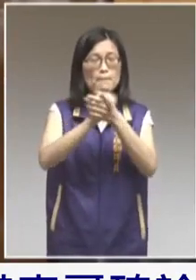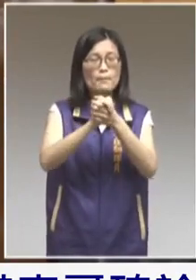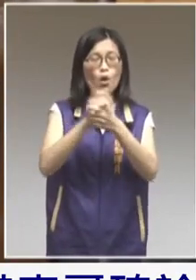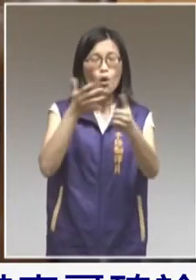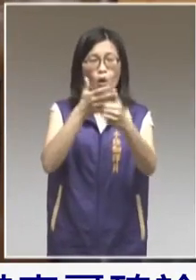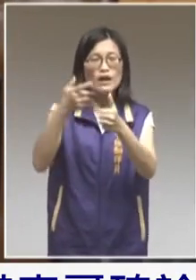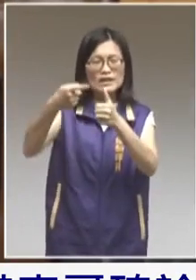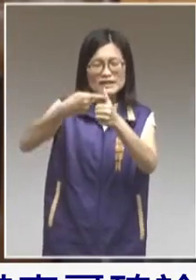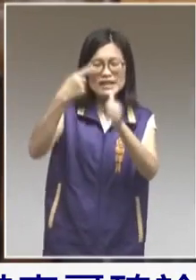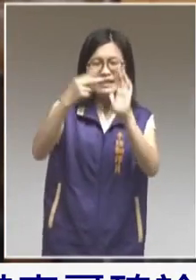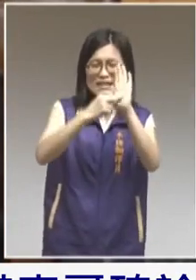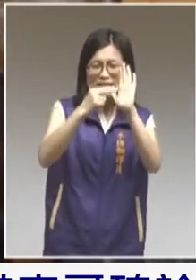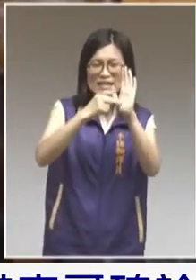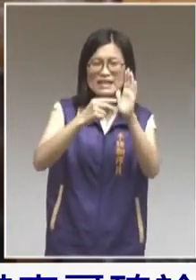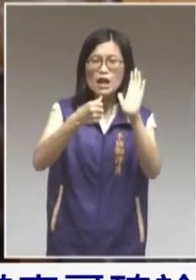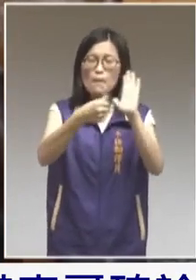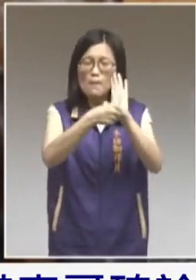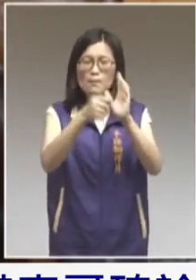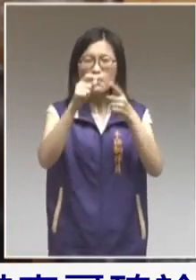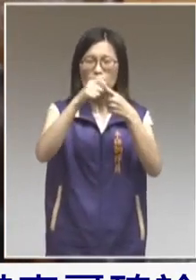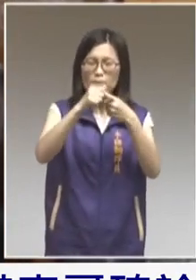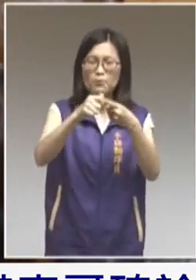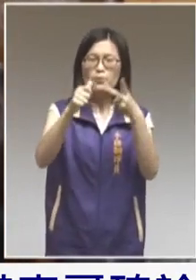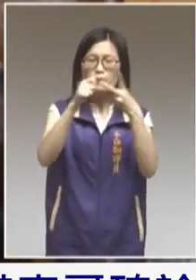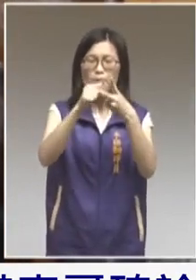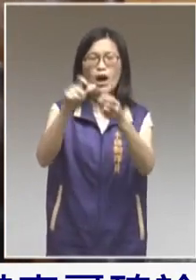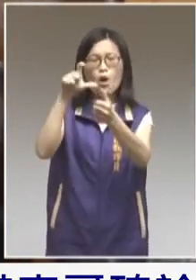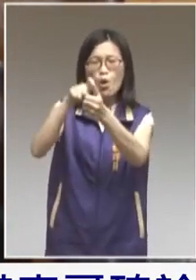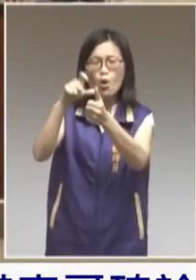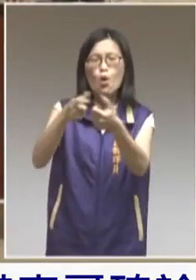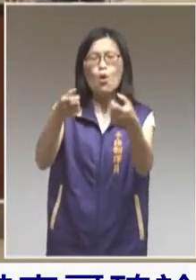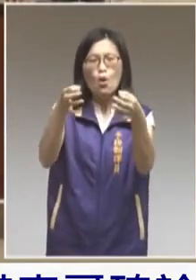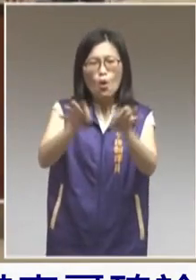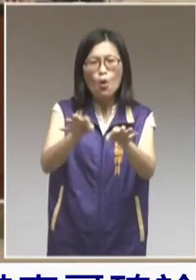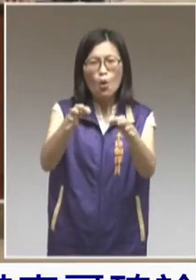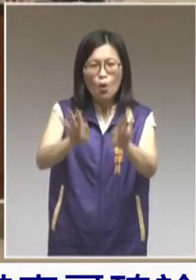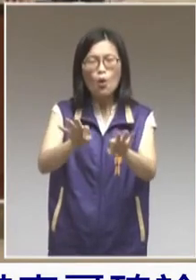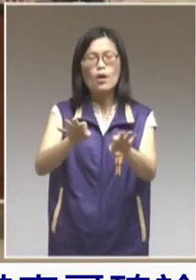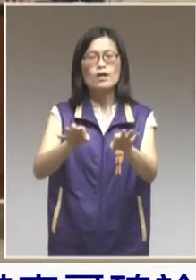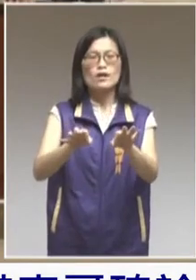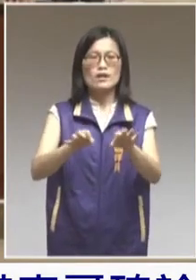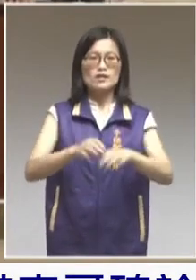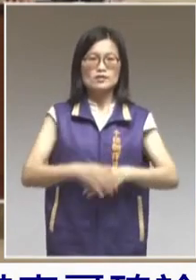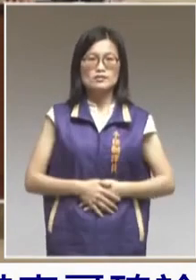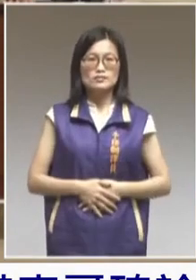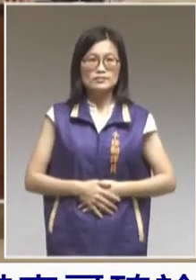问的时候，麻烦说明您的单位，并请简略说明您的题目，谢谢。